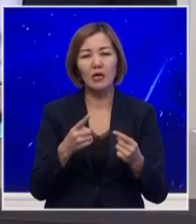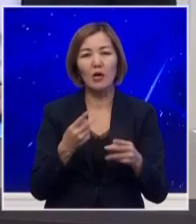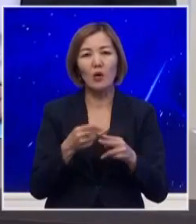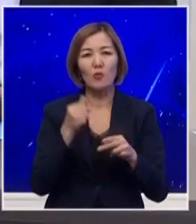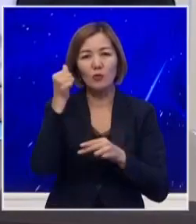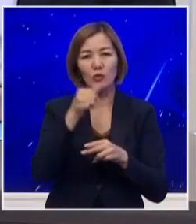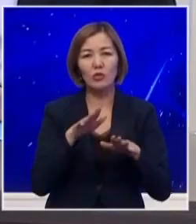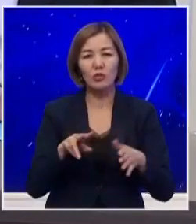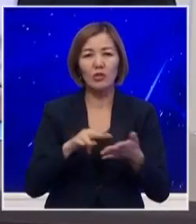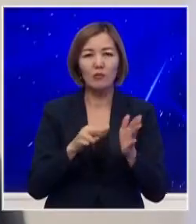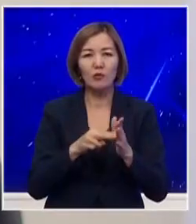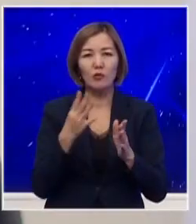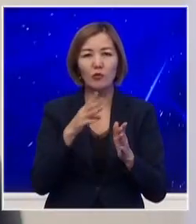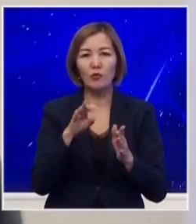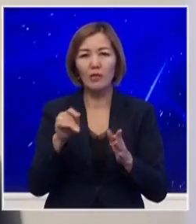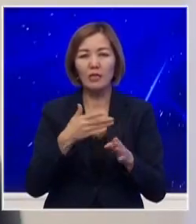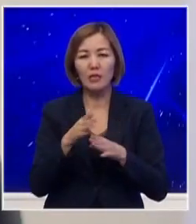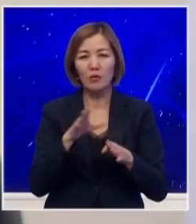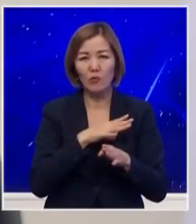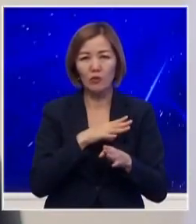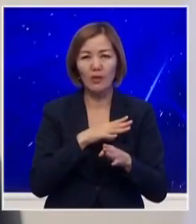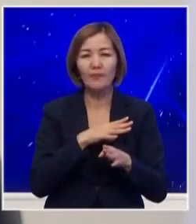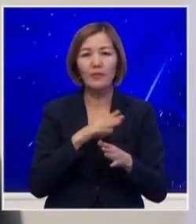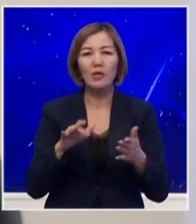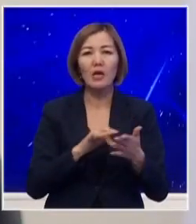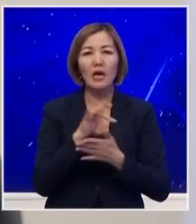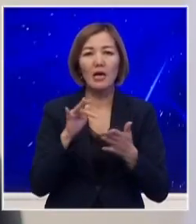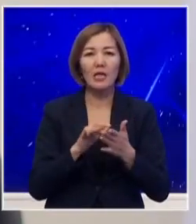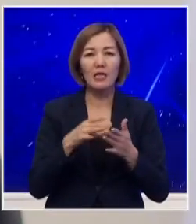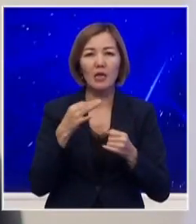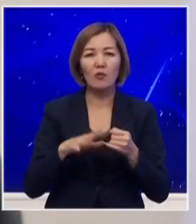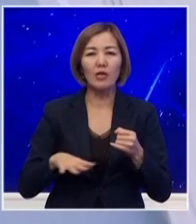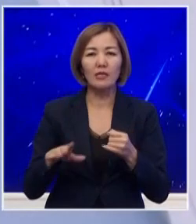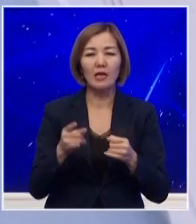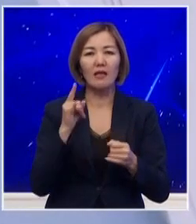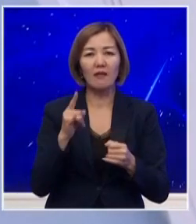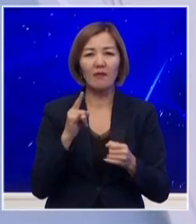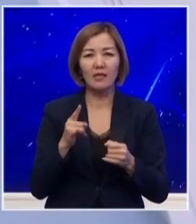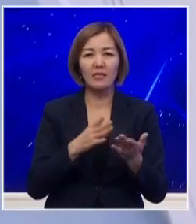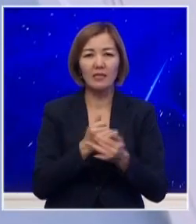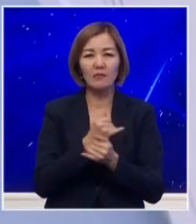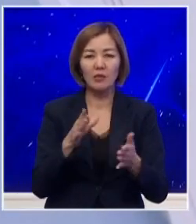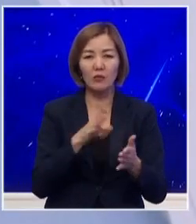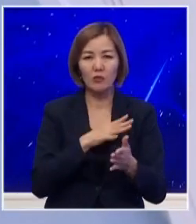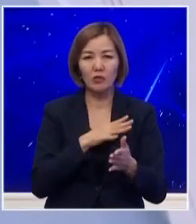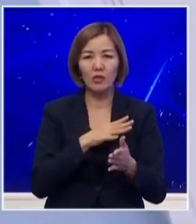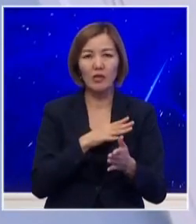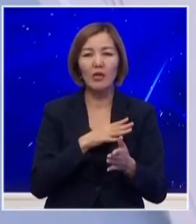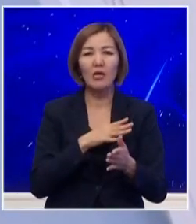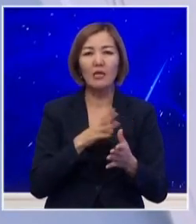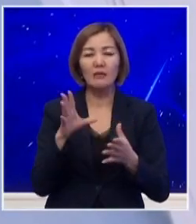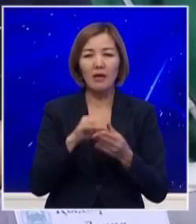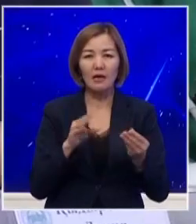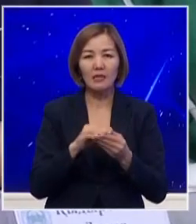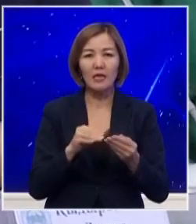жылы жергілікті бюджеттен 4 миллиард теңге бөлінді. Олар үшін қалалар мен аудандарда инватакси қызметтері көрсетіледі. Бұдан